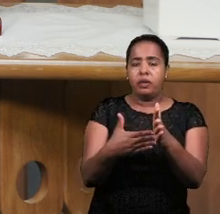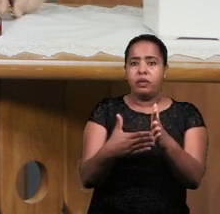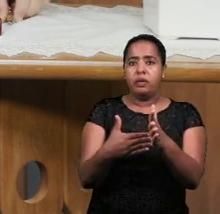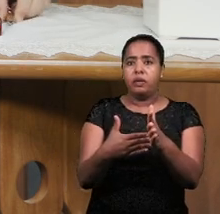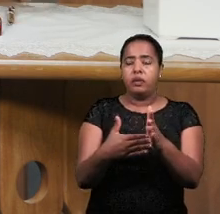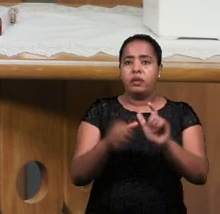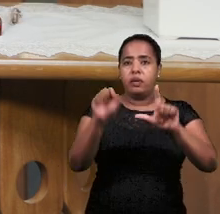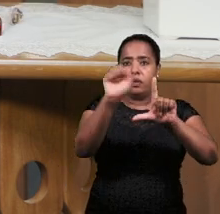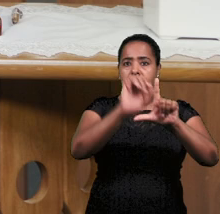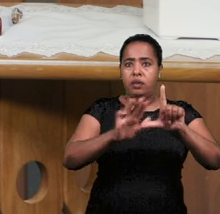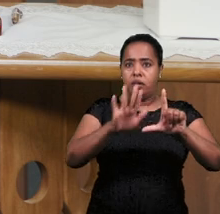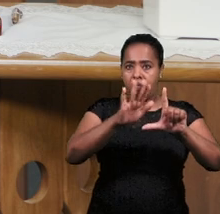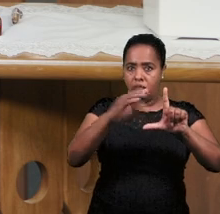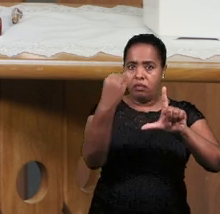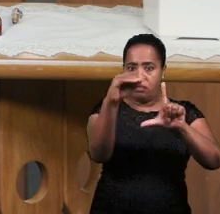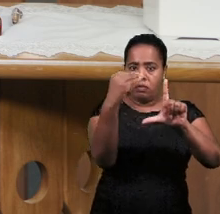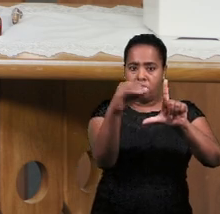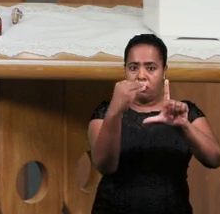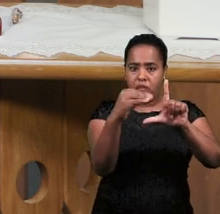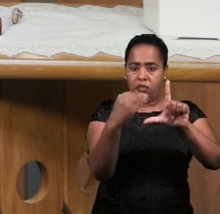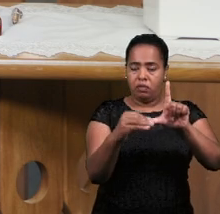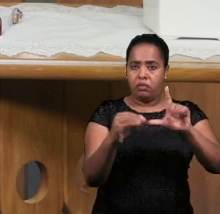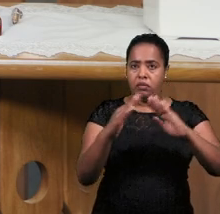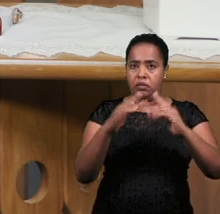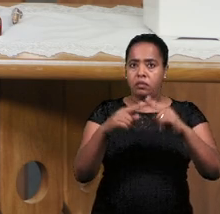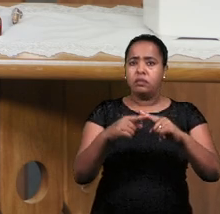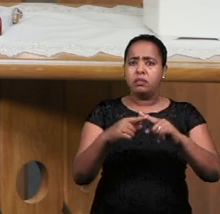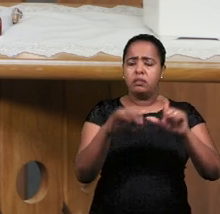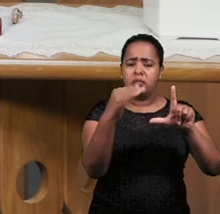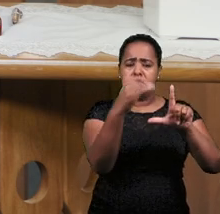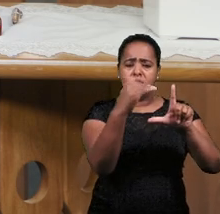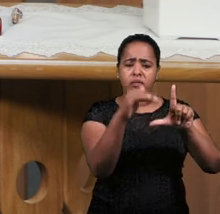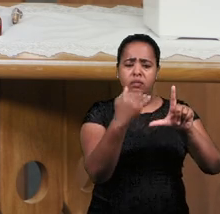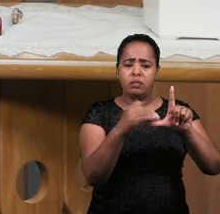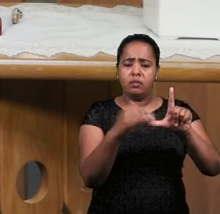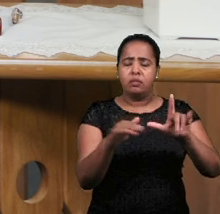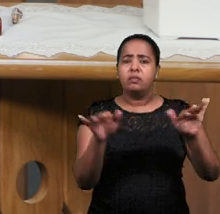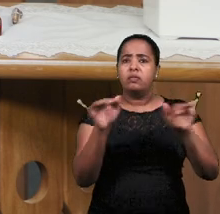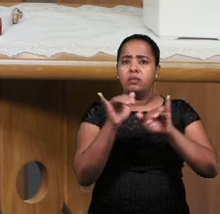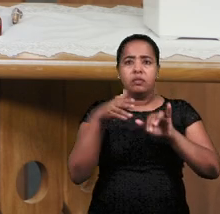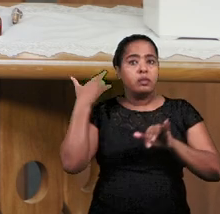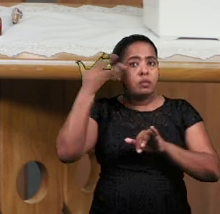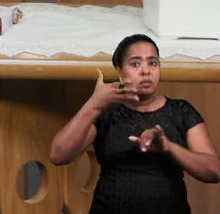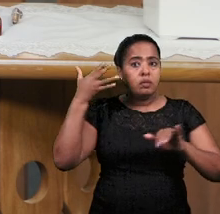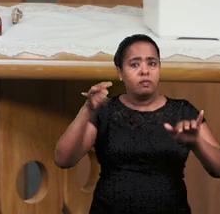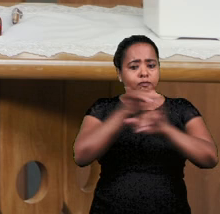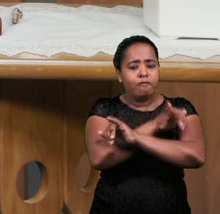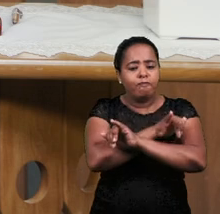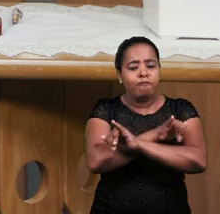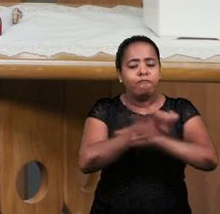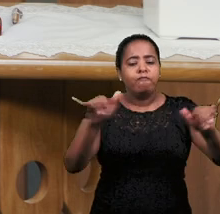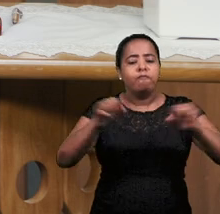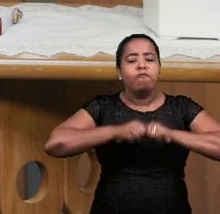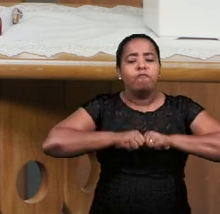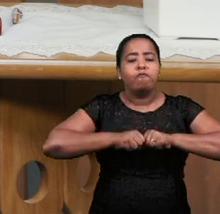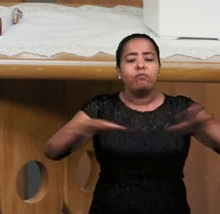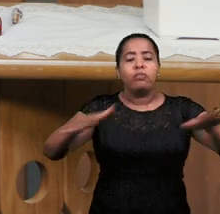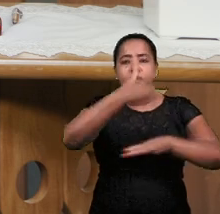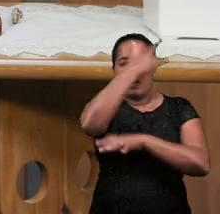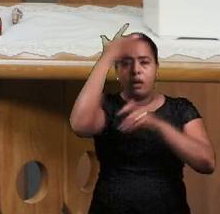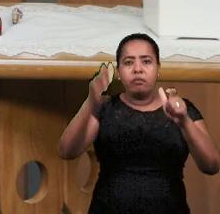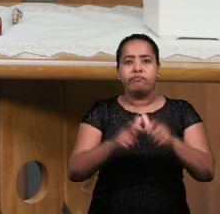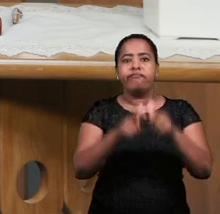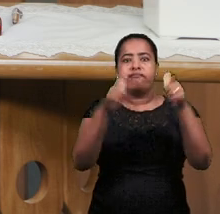propos de la programmation. L'Église, elle travaille dans le sens que le message de l'Évangile puisse arriver au plus grand nombre de personnes